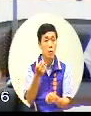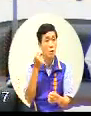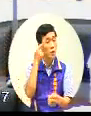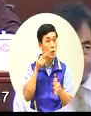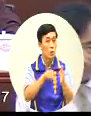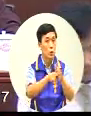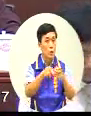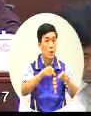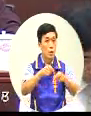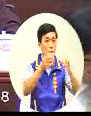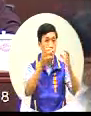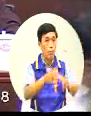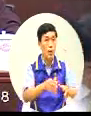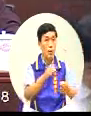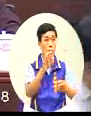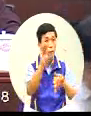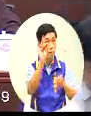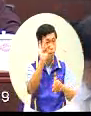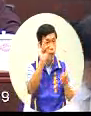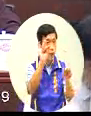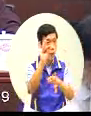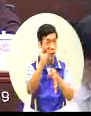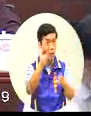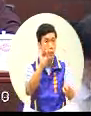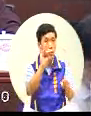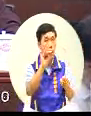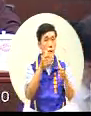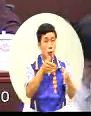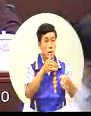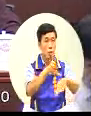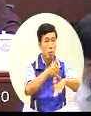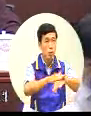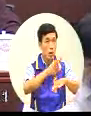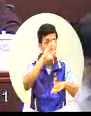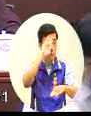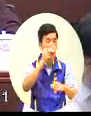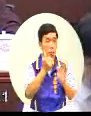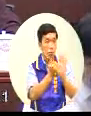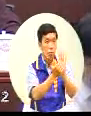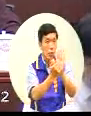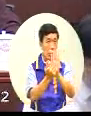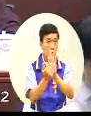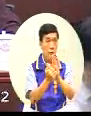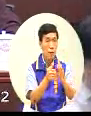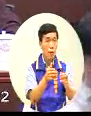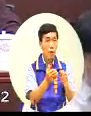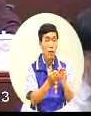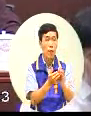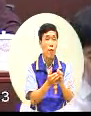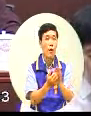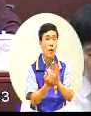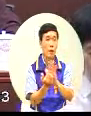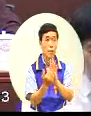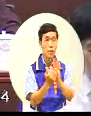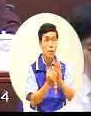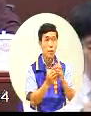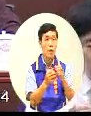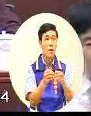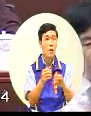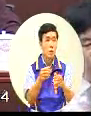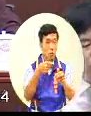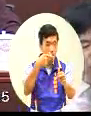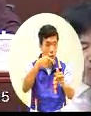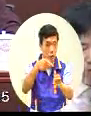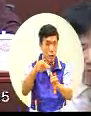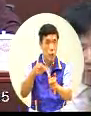个100人的登革热防治队，那个要可能要一点学历，要教会怎么。做登革热的